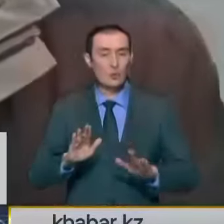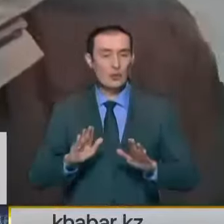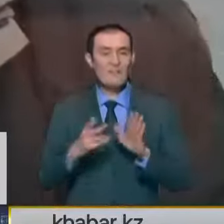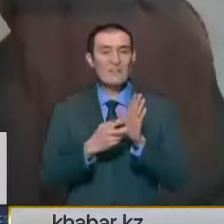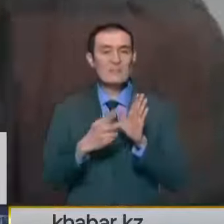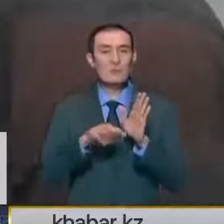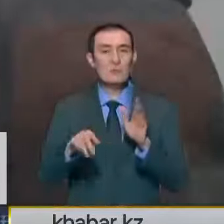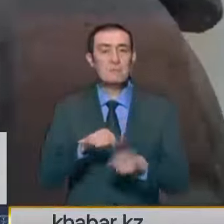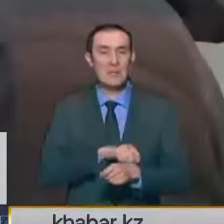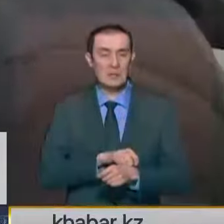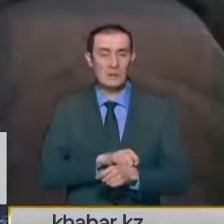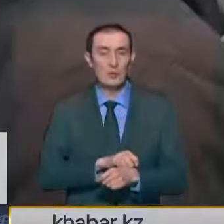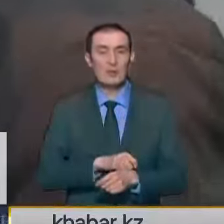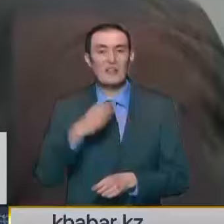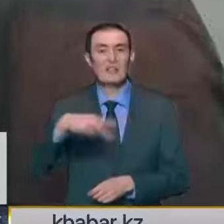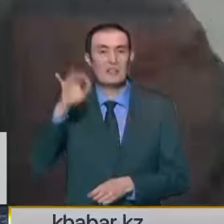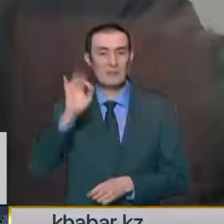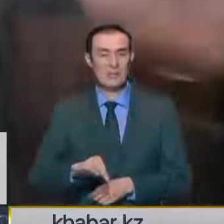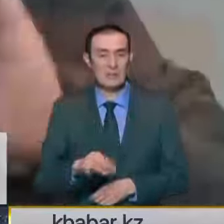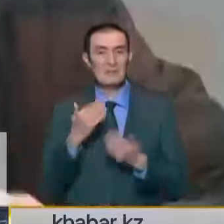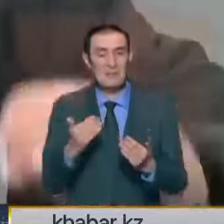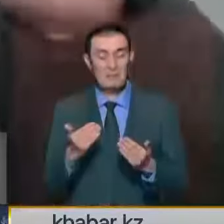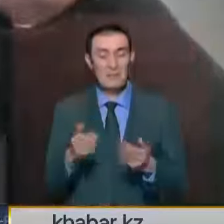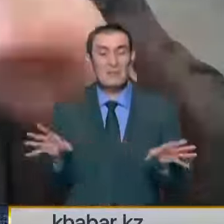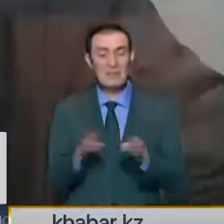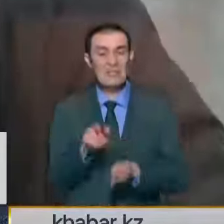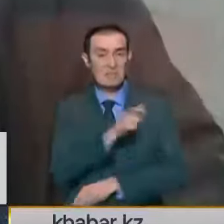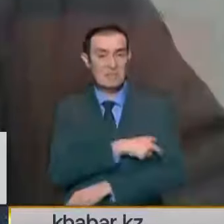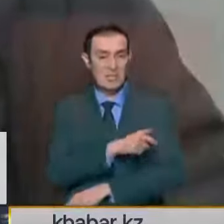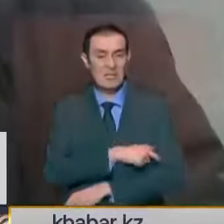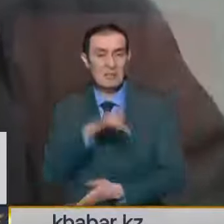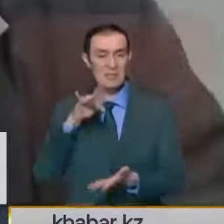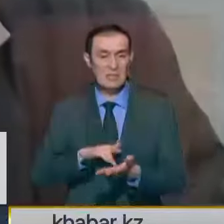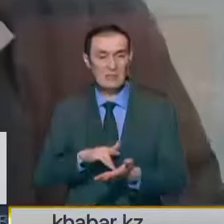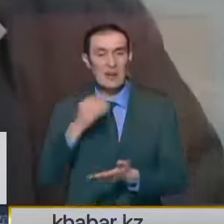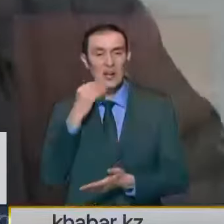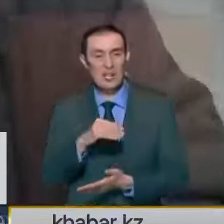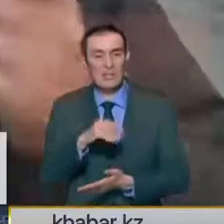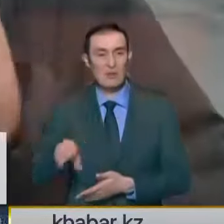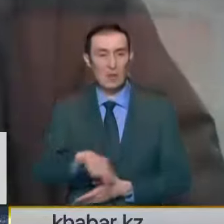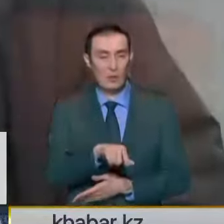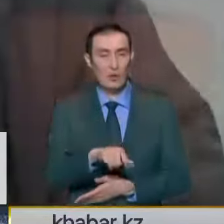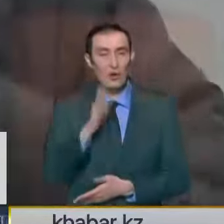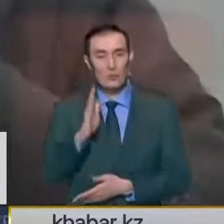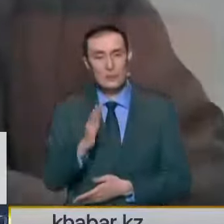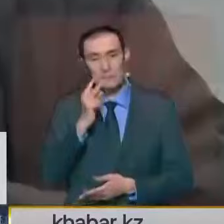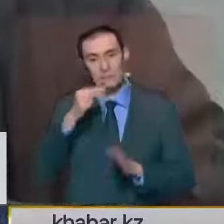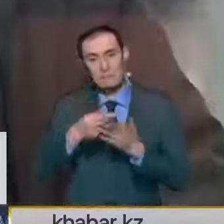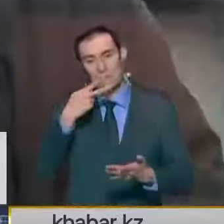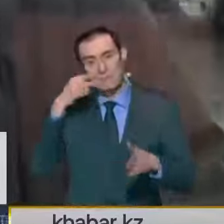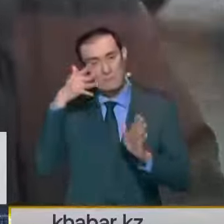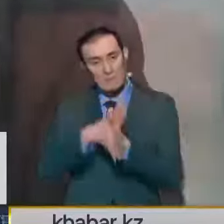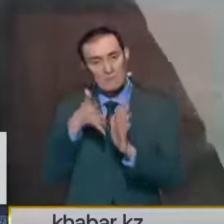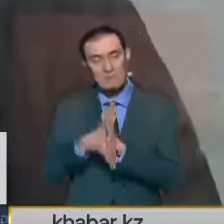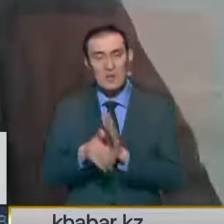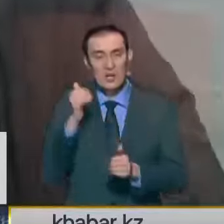800 метро то есть пятую часть теперь совместно с экспертами национального центра качество дорожных активов будем брать пробы с